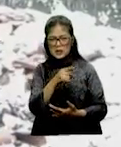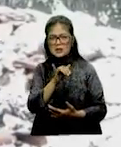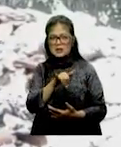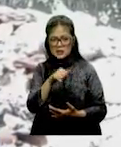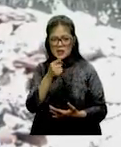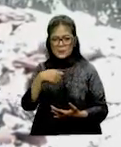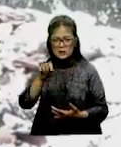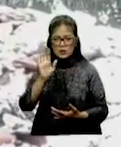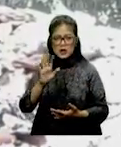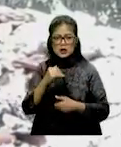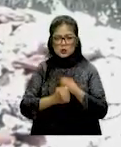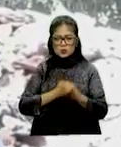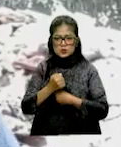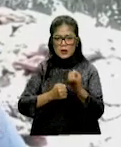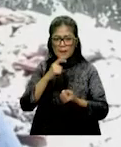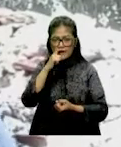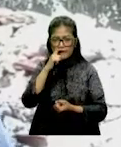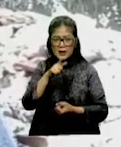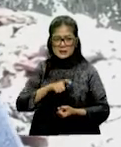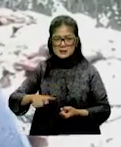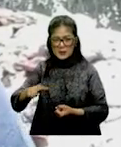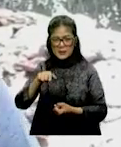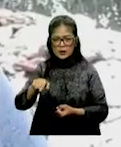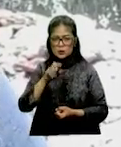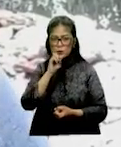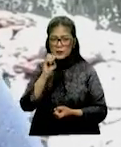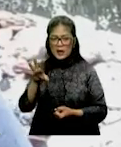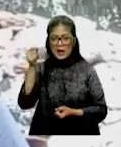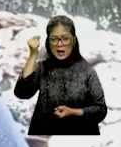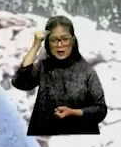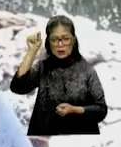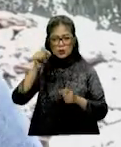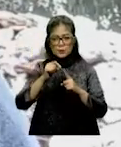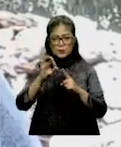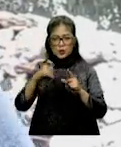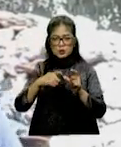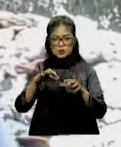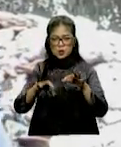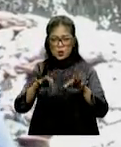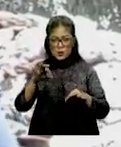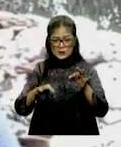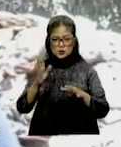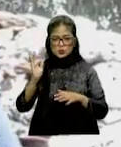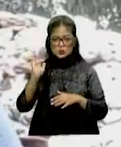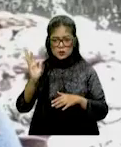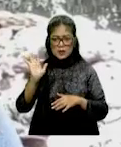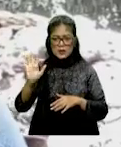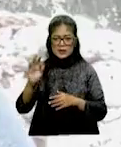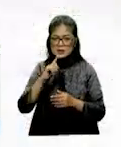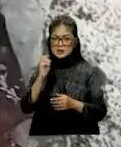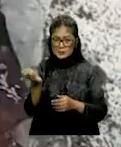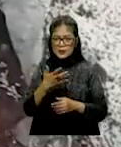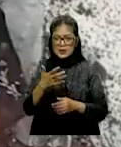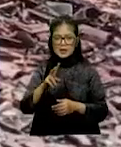sudah diusahakan sama Pak Camat, sama kita juga sudah matur sama pihak kantor pos. Koordinasi itu nanti insya Allah secepatnya mau